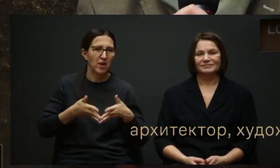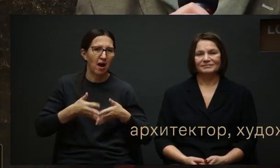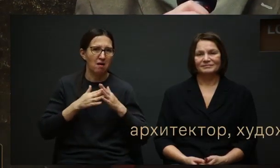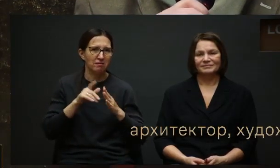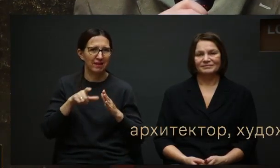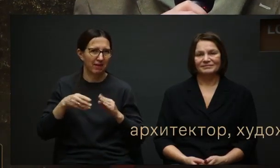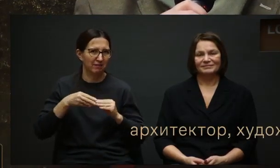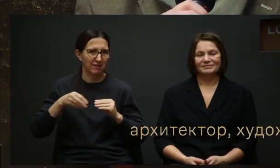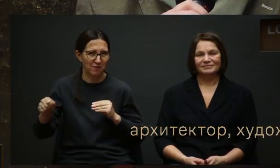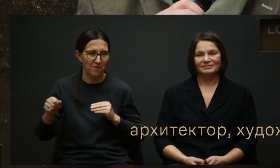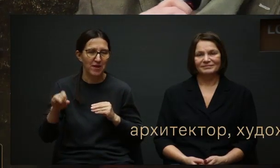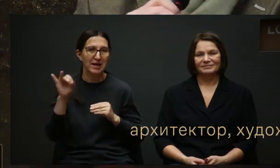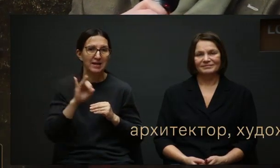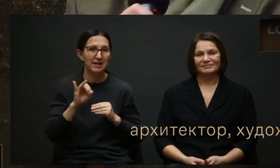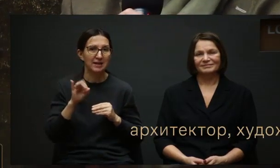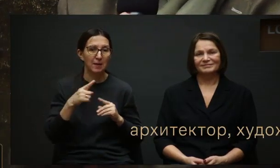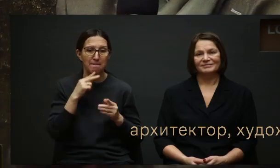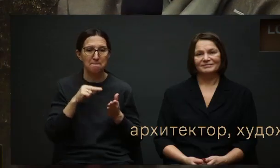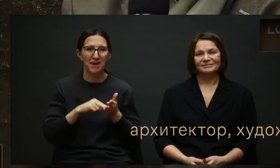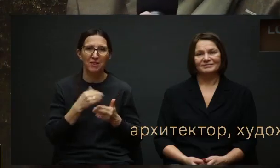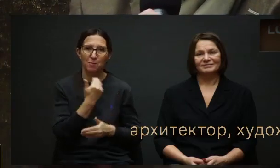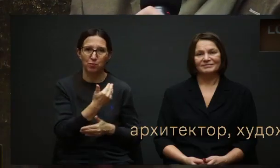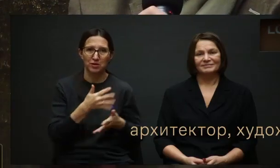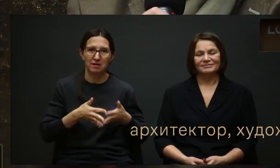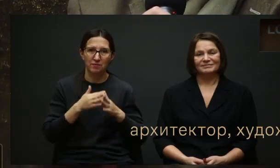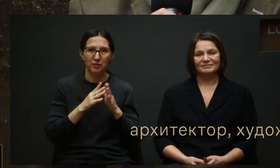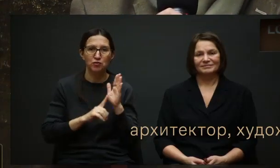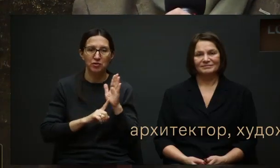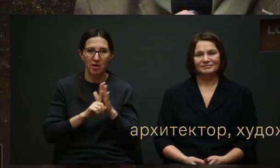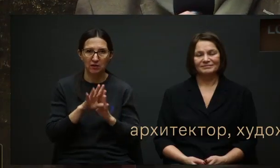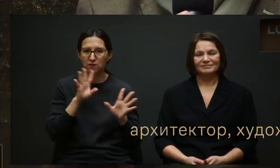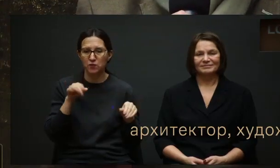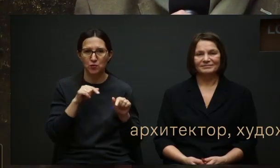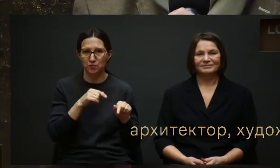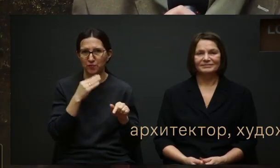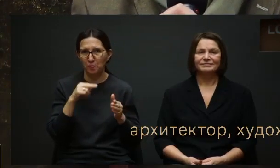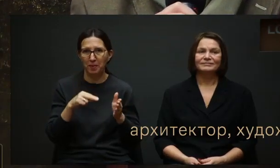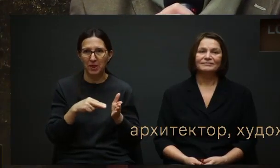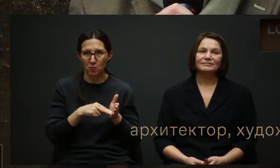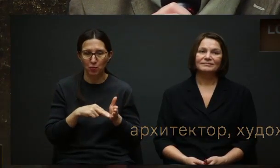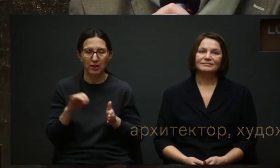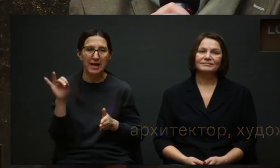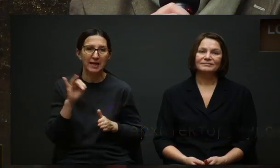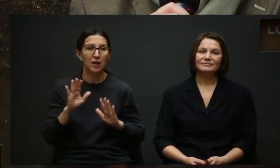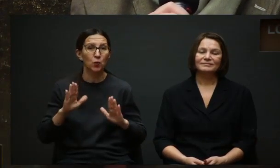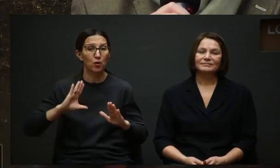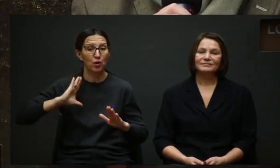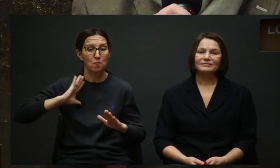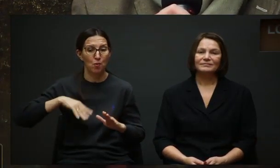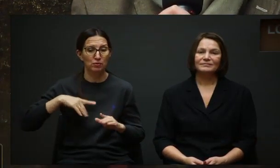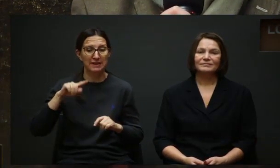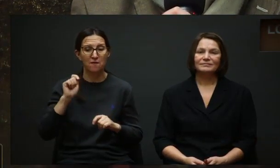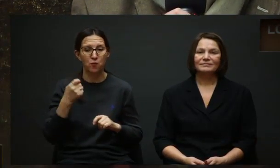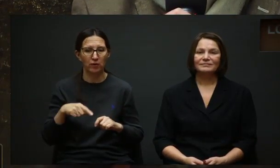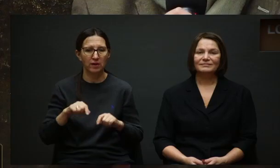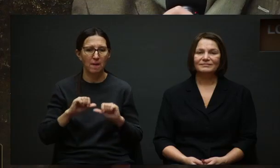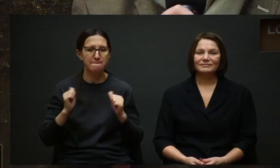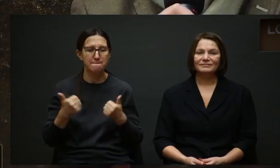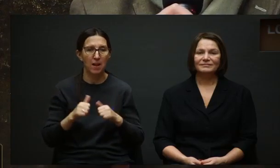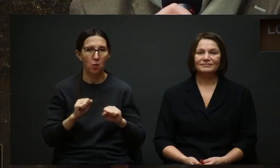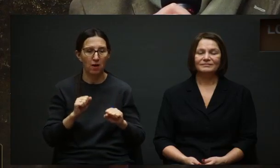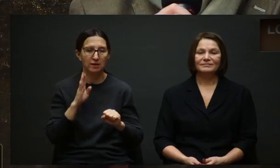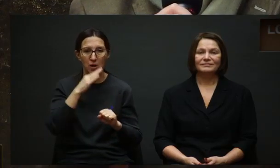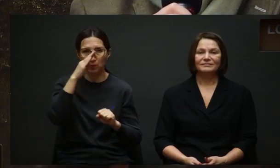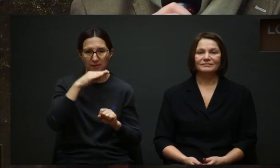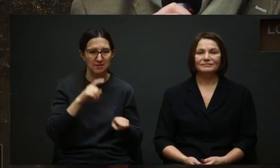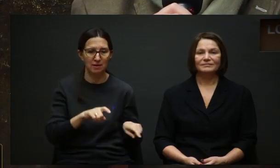архитекторов, причем петербургских. Начинается это все в Петербурге, и только после войны и блокады родители